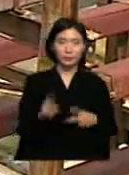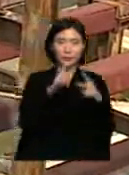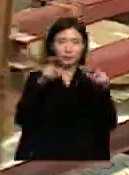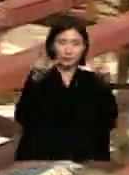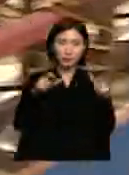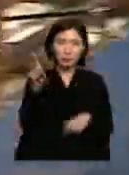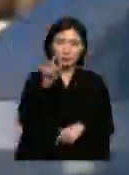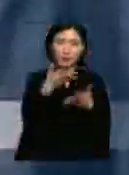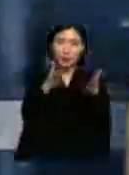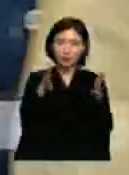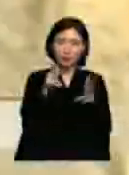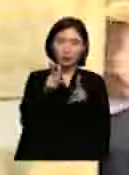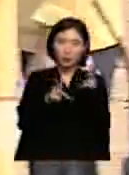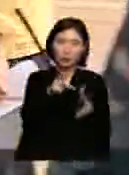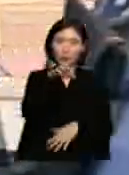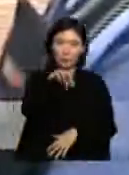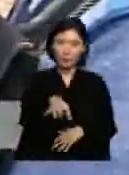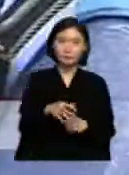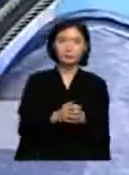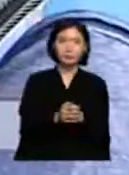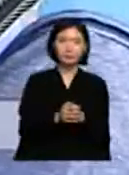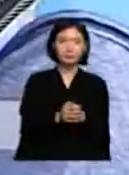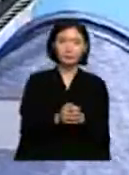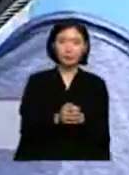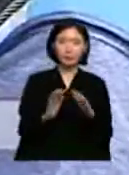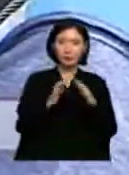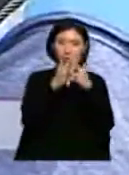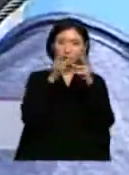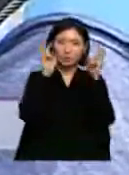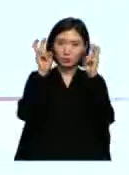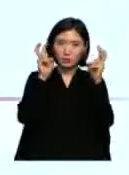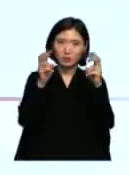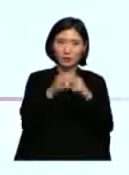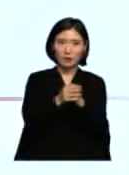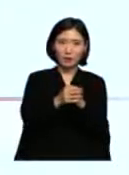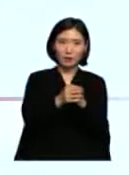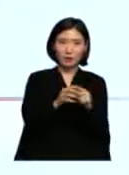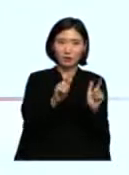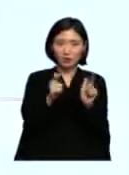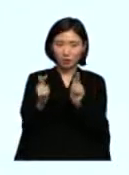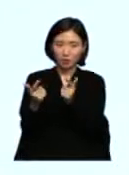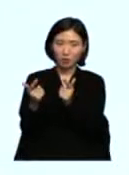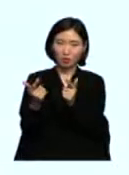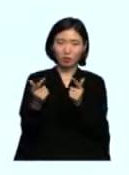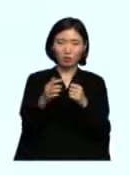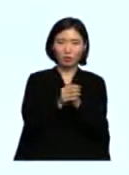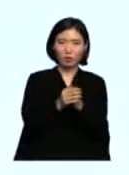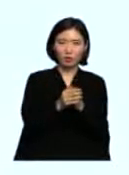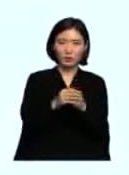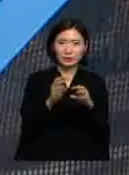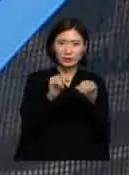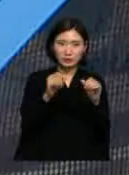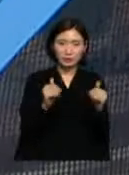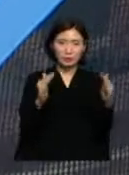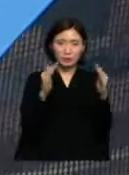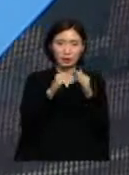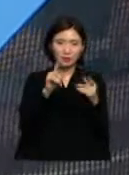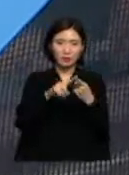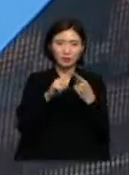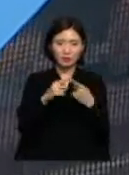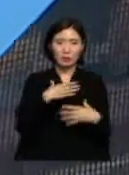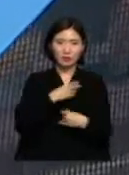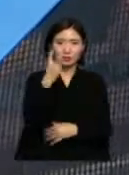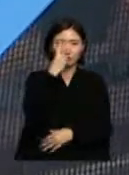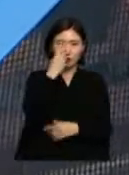서대문구의 한 아파트 공사 현장입니다. 건축사가 타워크레인과 굴착공사로 만들어진 흙막을 보고 안전 점검